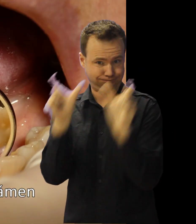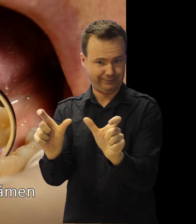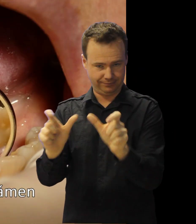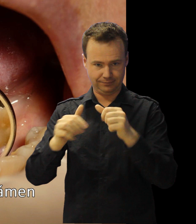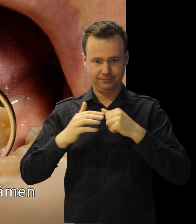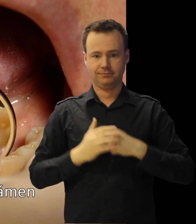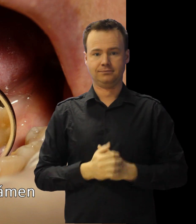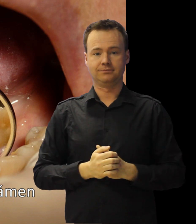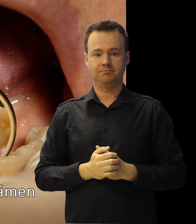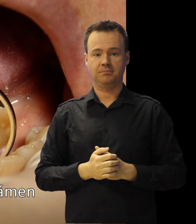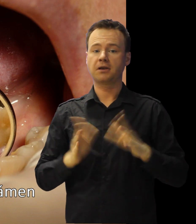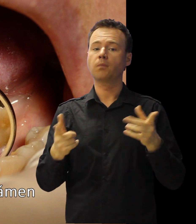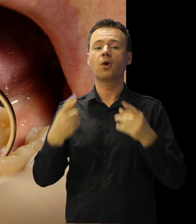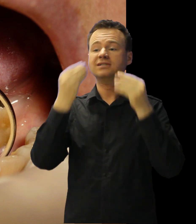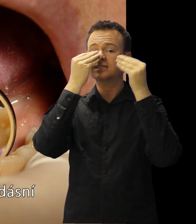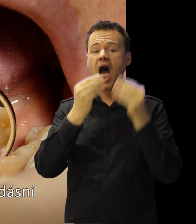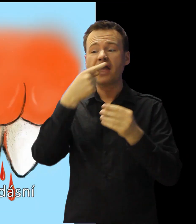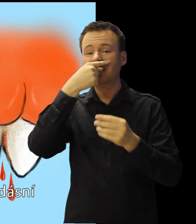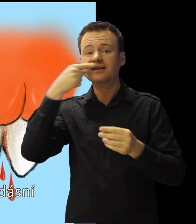jako je zubní kámen,